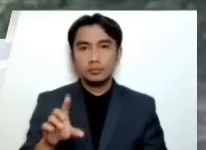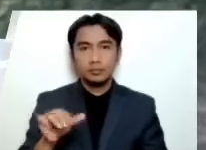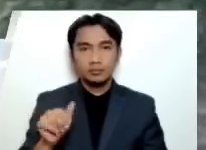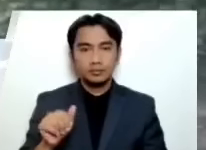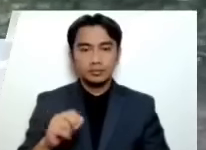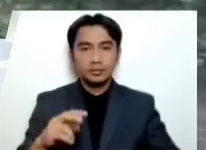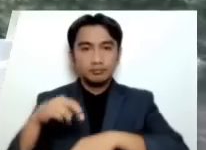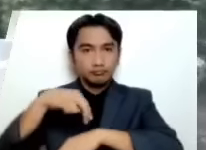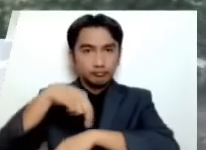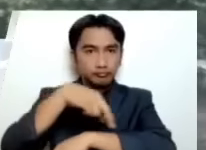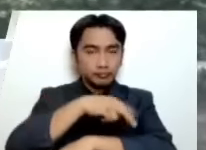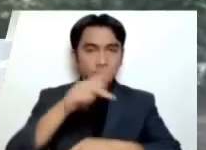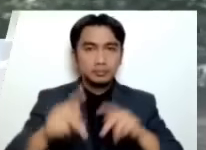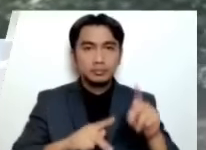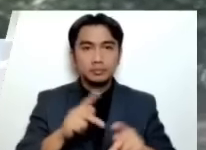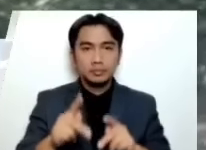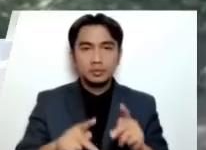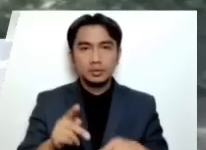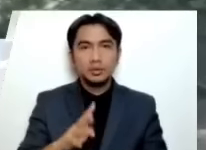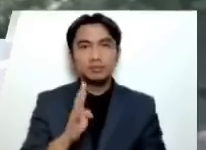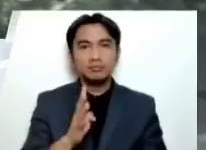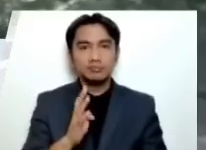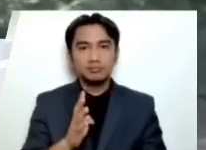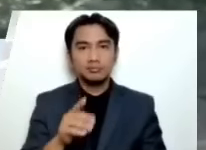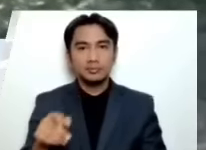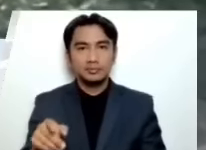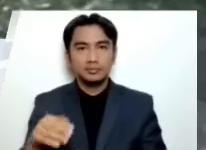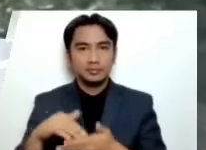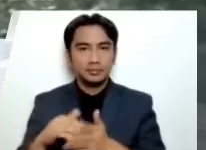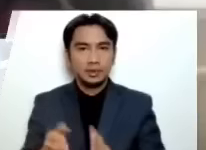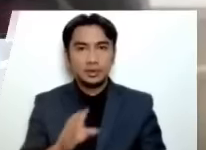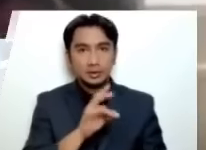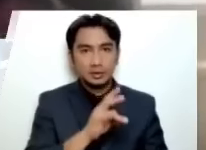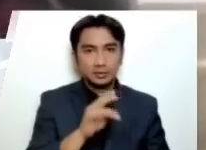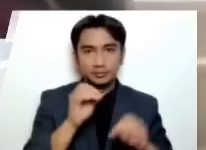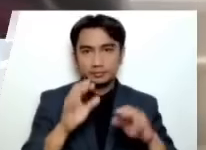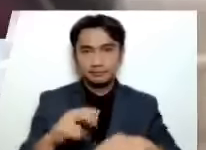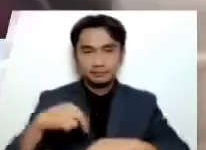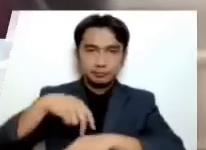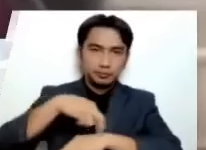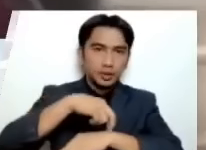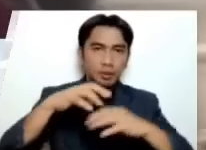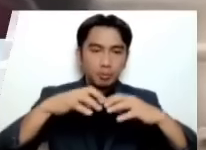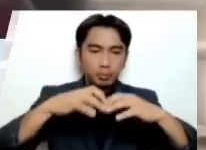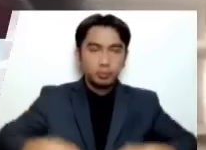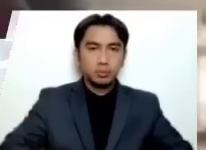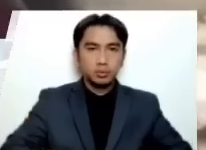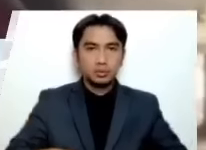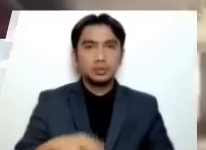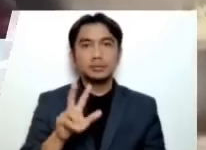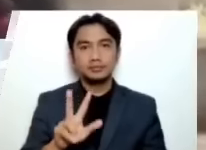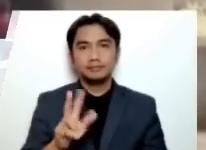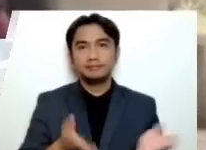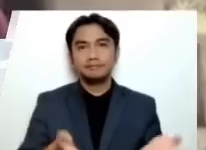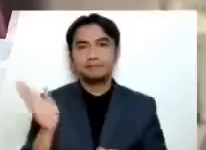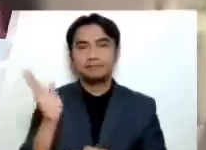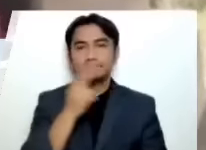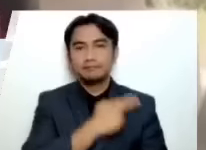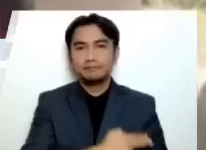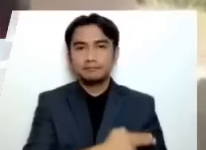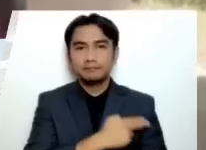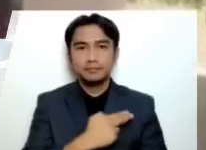mahigit 40 estudyante at 7 guro na tumatawid noon. 3 sa kanila isinugod sa ospital. Ayon sa mga